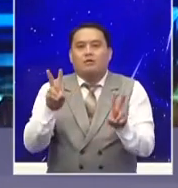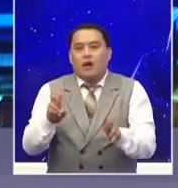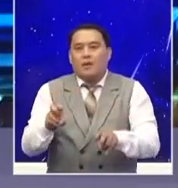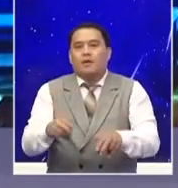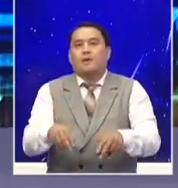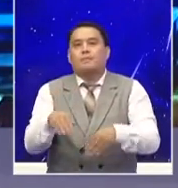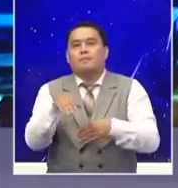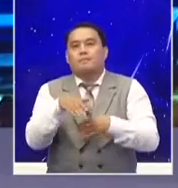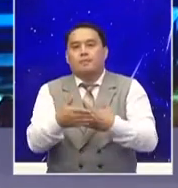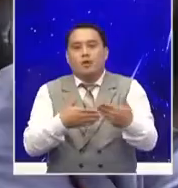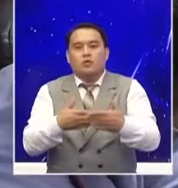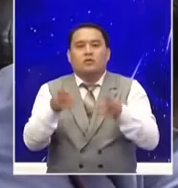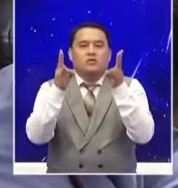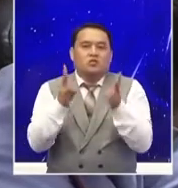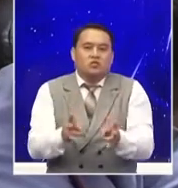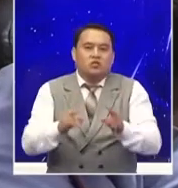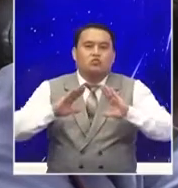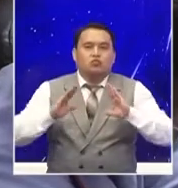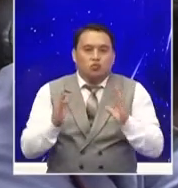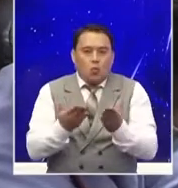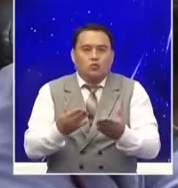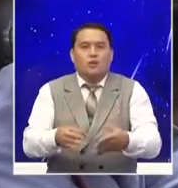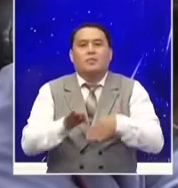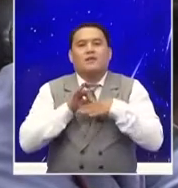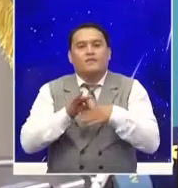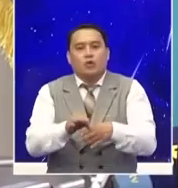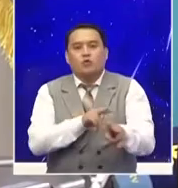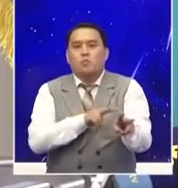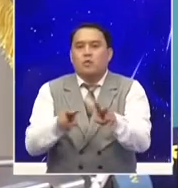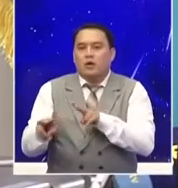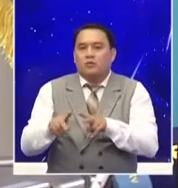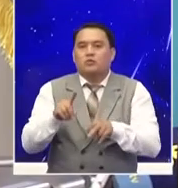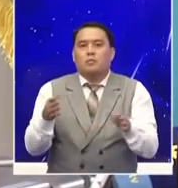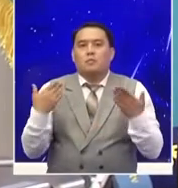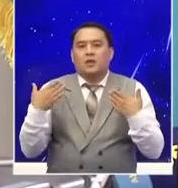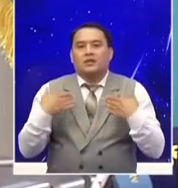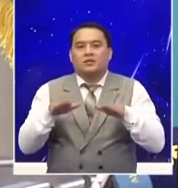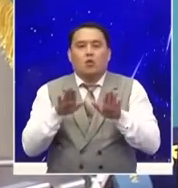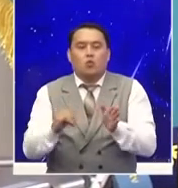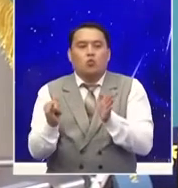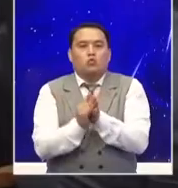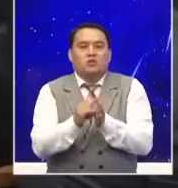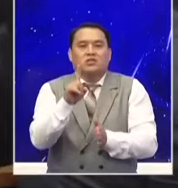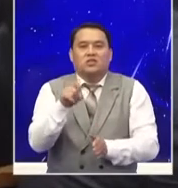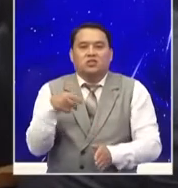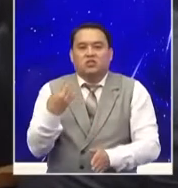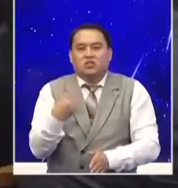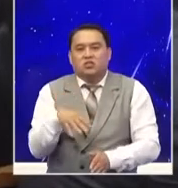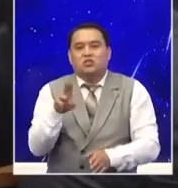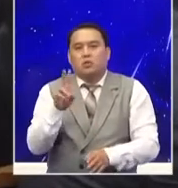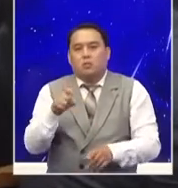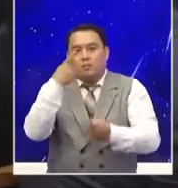В рамках профилактики несчастных случаев в регионе проводятся рейды и патрулирование мест отдыха. Установлено